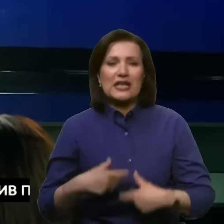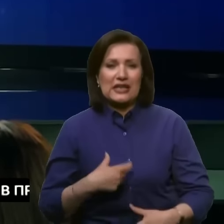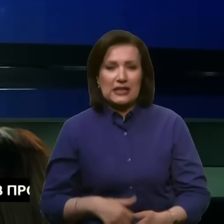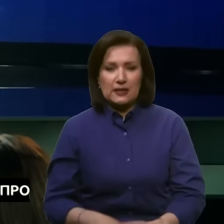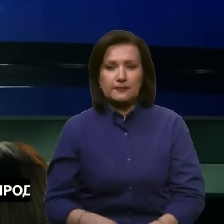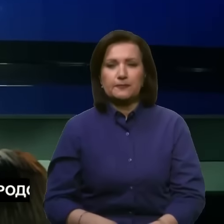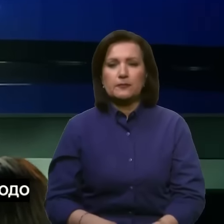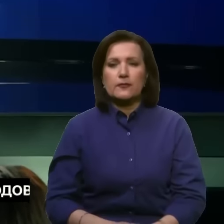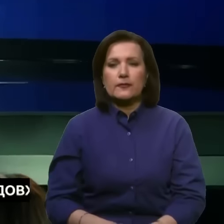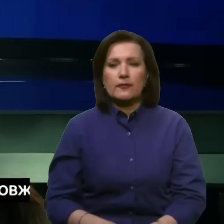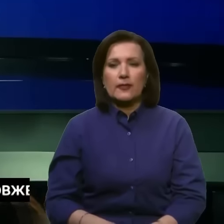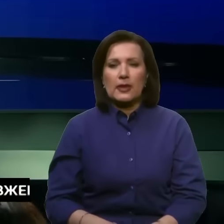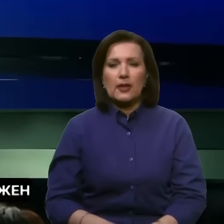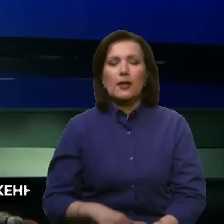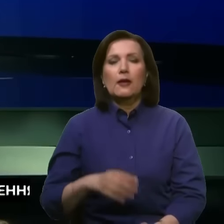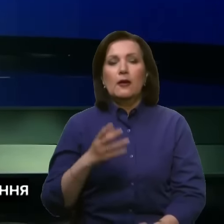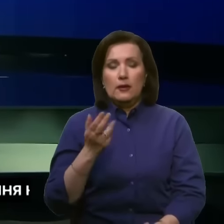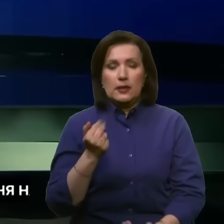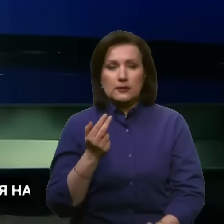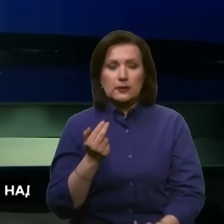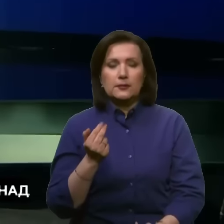South. Так, так.